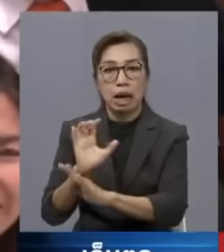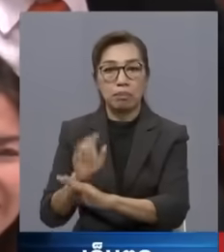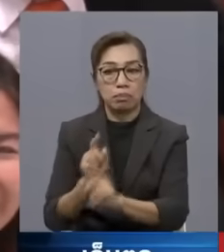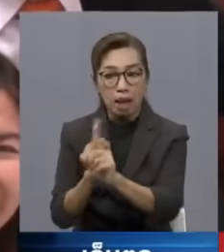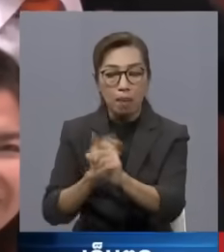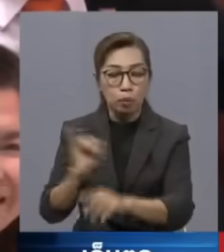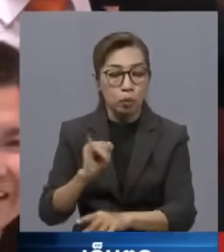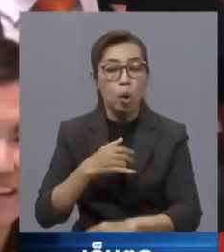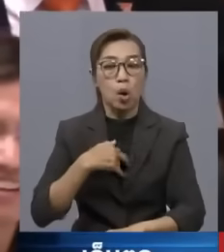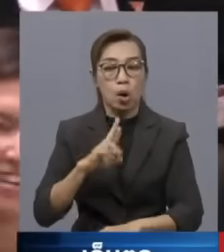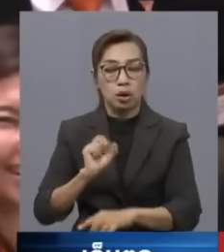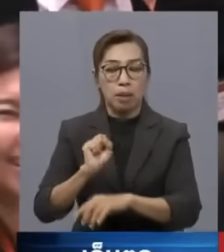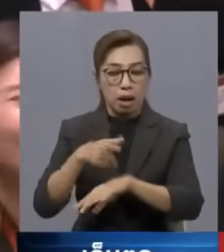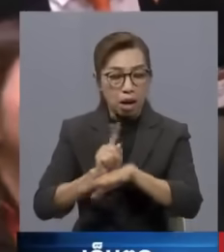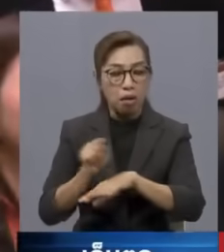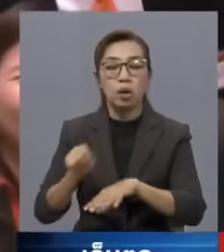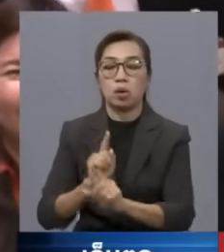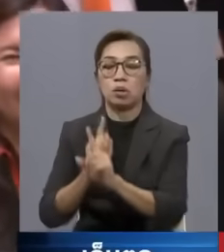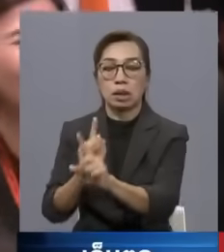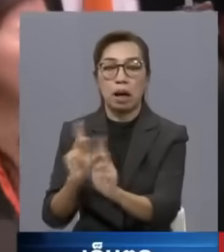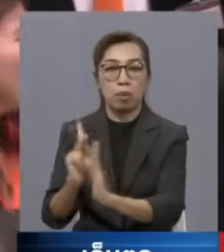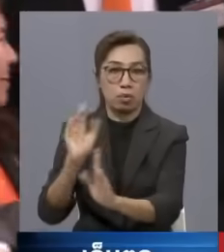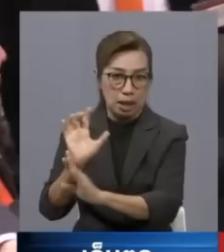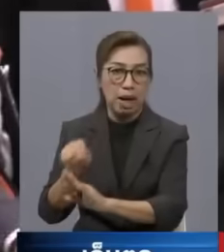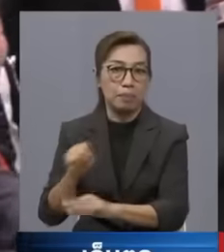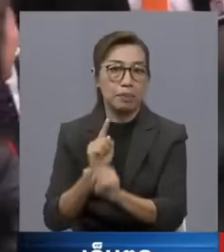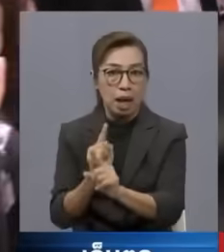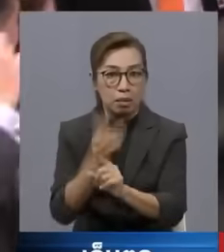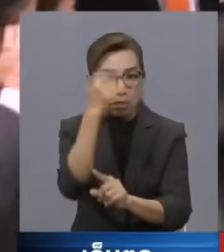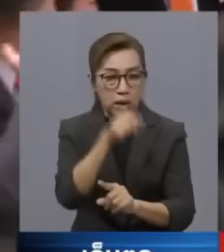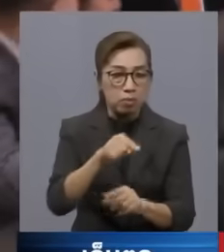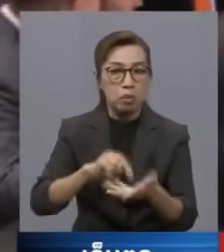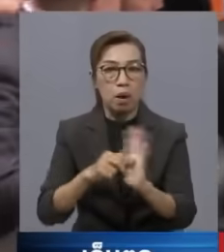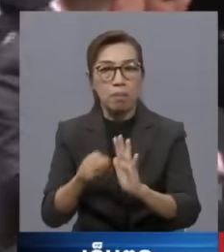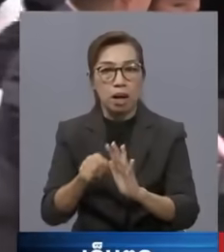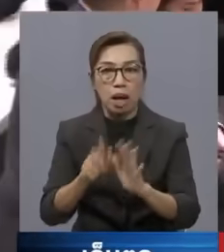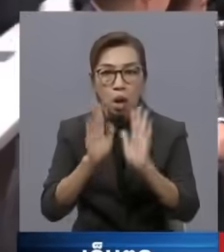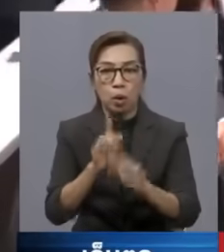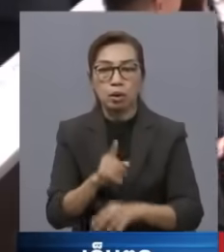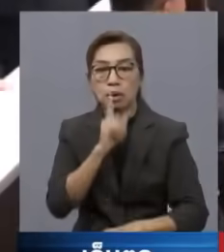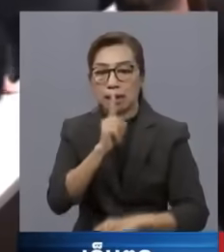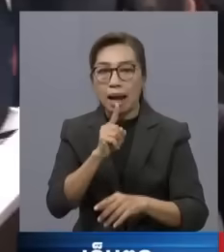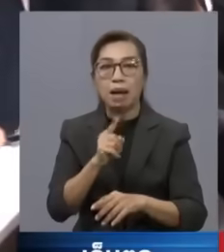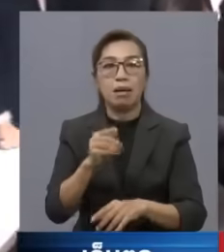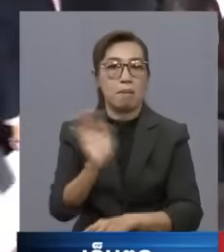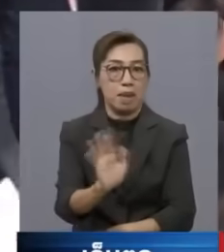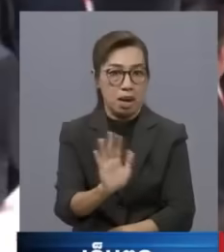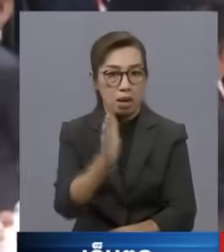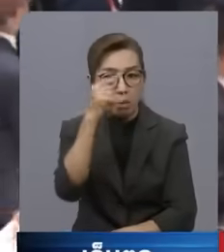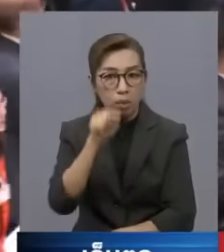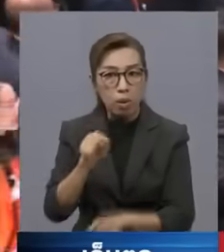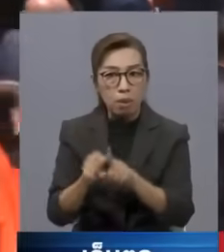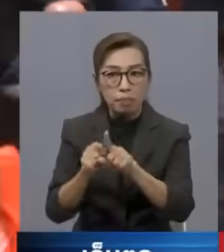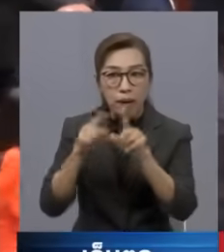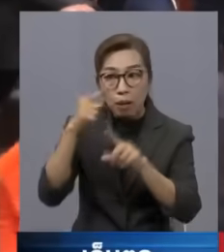แล้วก็ยึดตามแนวทางข้อบังคับการประชุมรัฐสภาไว้ให้มั่นเพื่อไม่ให้กลายเป็นตำบลกระสุนตกตามที่ผู้กำหนดเกณฑ์ให้